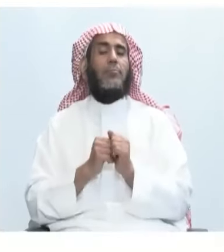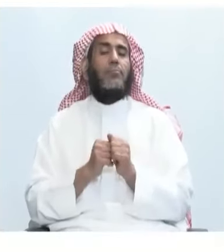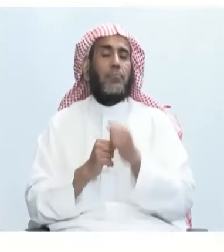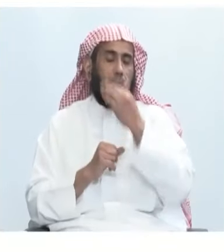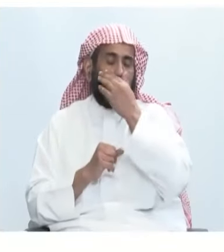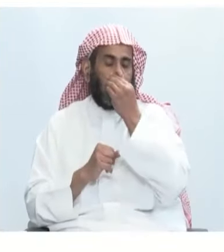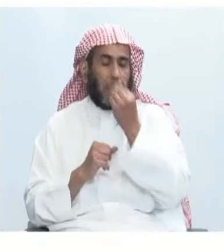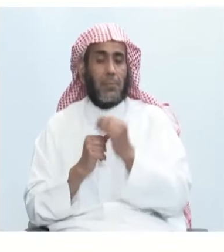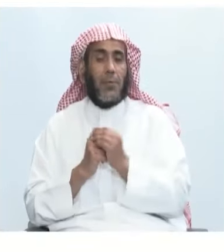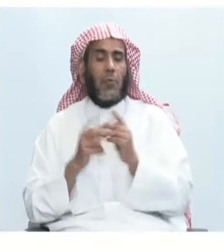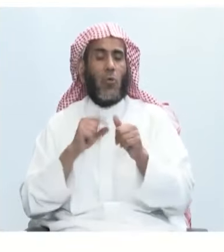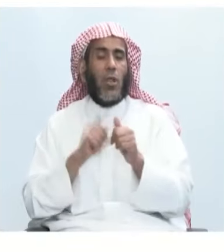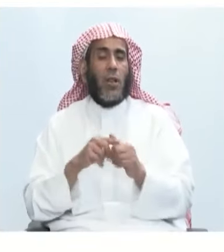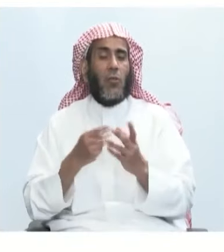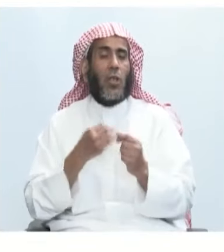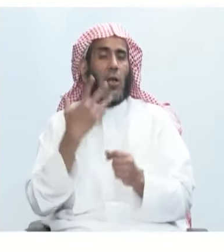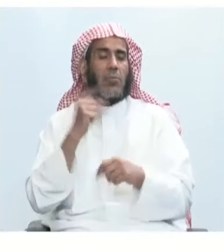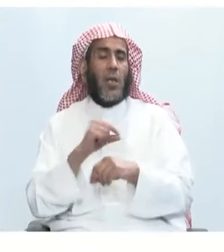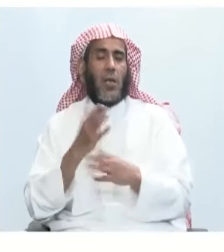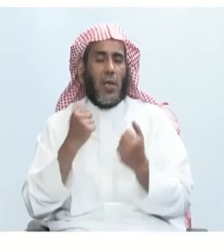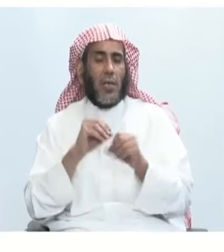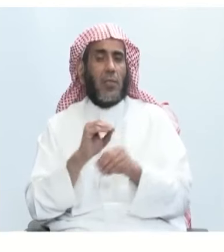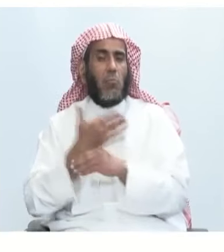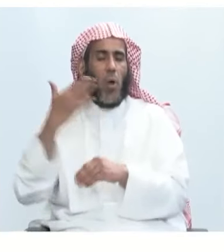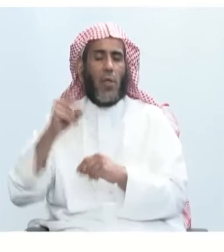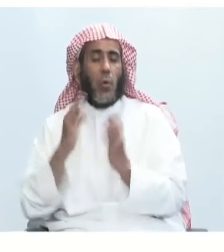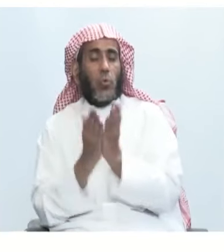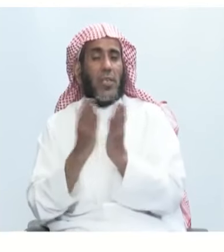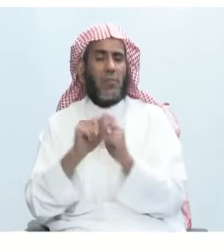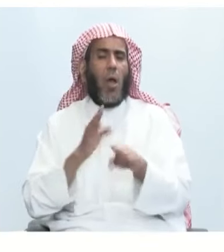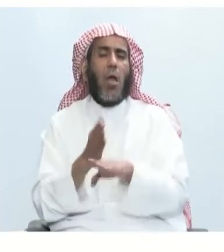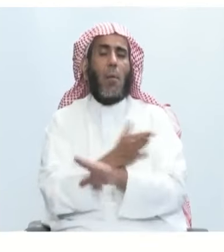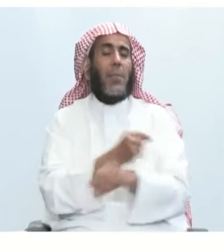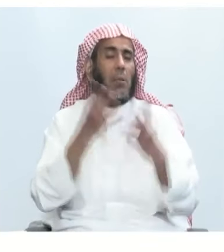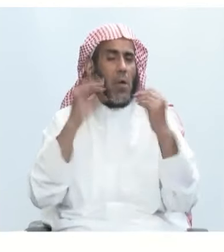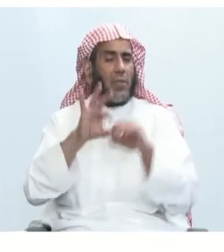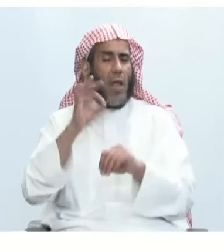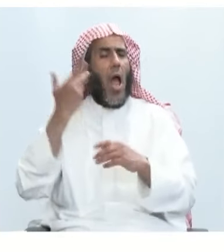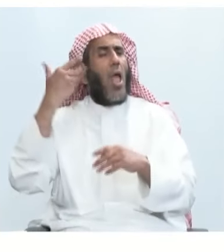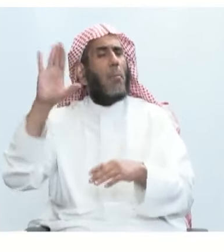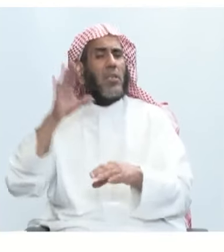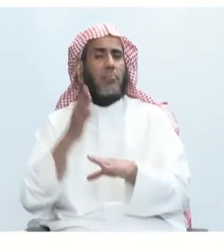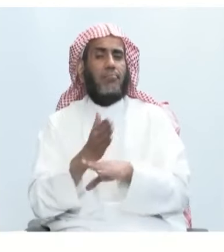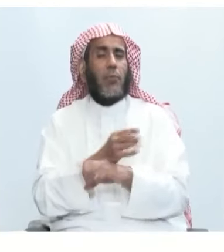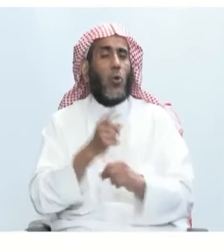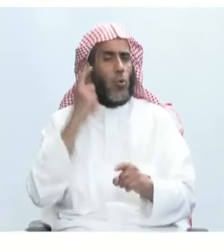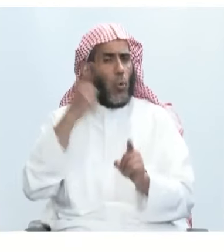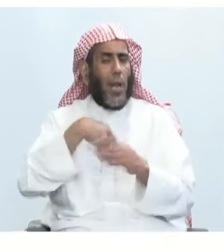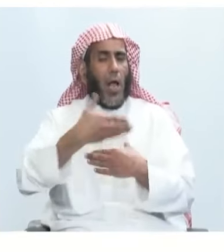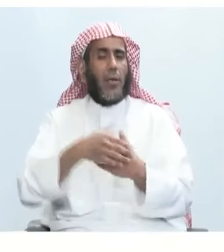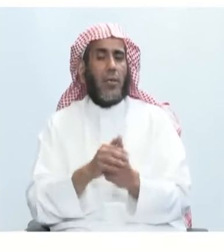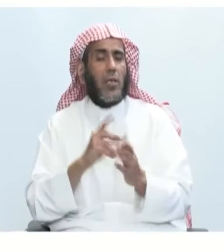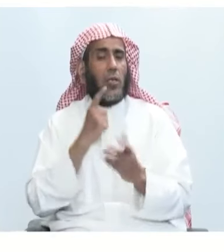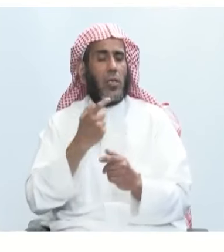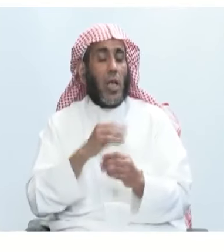امامك ايضا هنا في حدود خمس دقائق قدم محاضره ودرس في مجال اي مجال معرفي تختاره اي مجال وتقنع به الاخرين